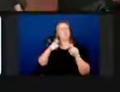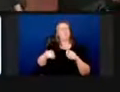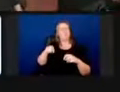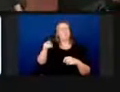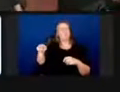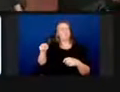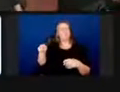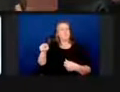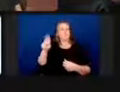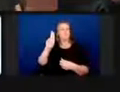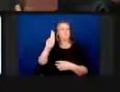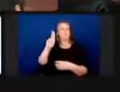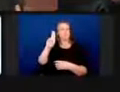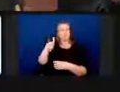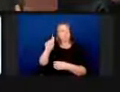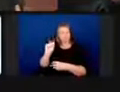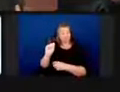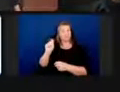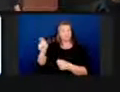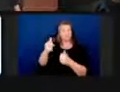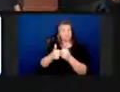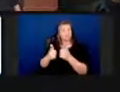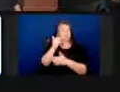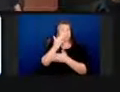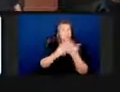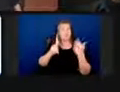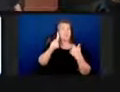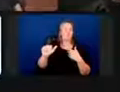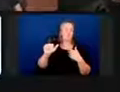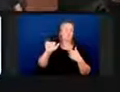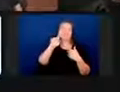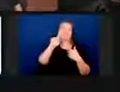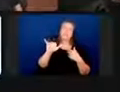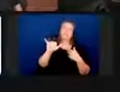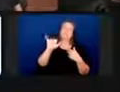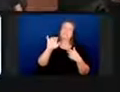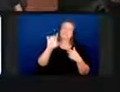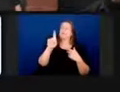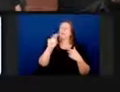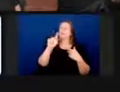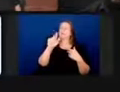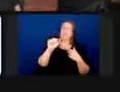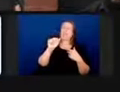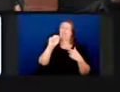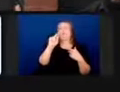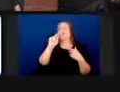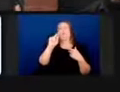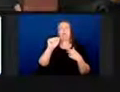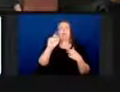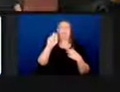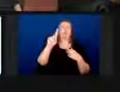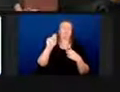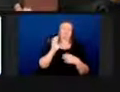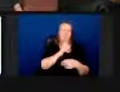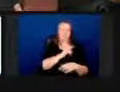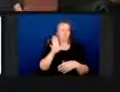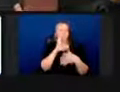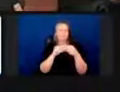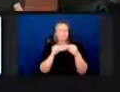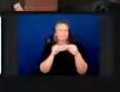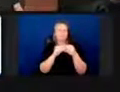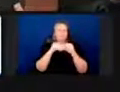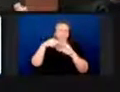المدير وأحد الشركاء، هو الذي سيشارك أيضا، سيتحدث عن هذه الشركات وعن